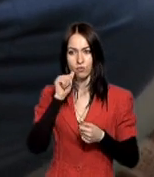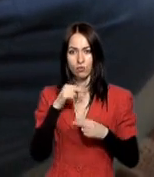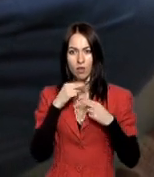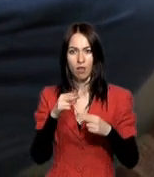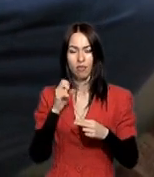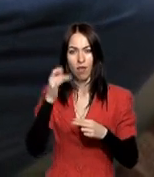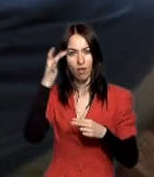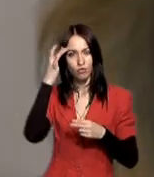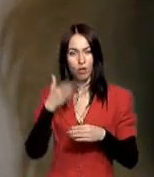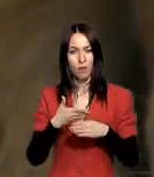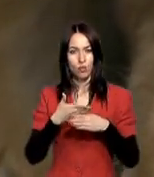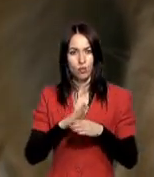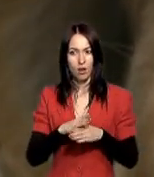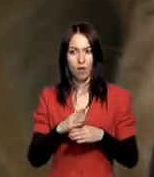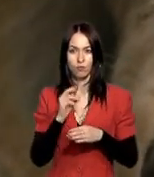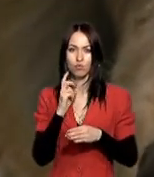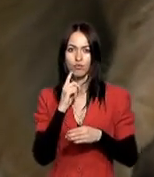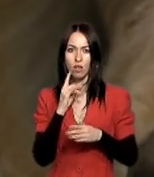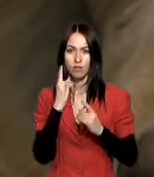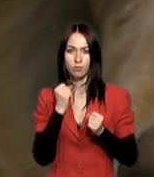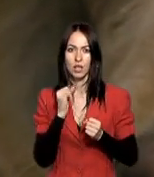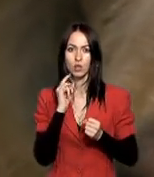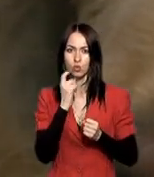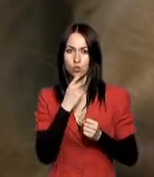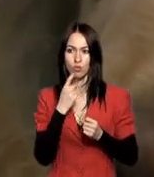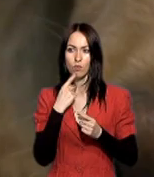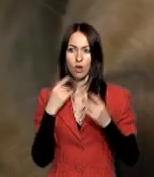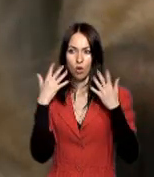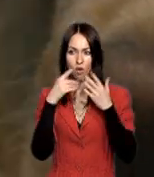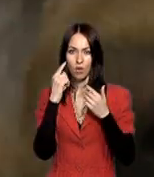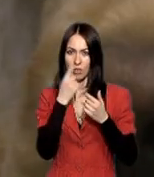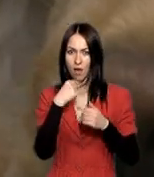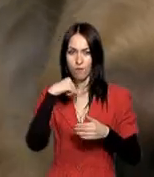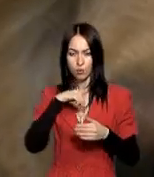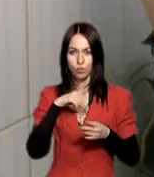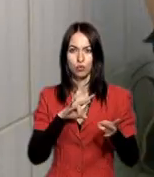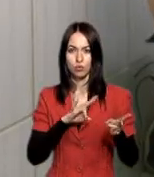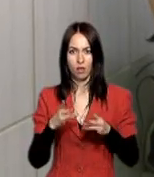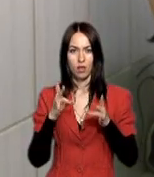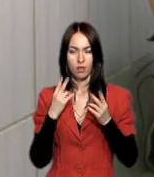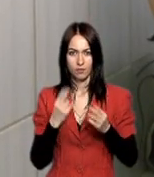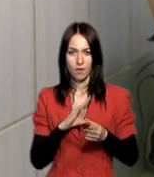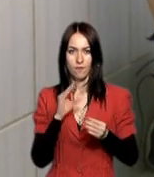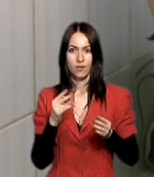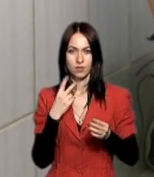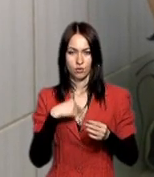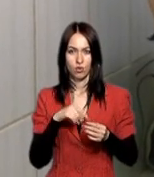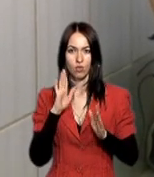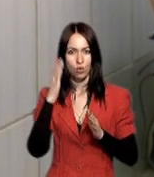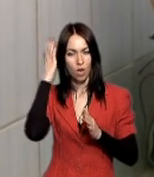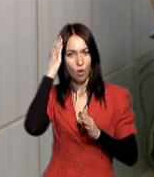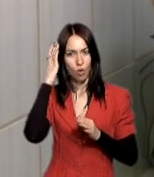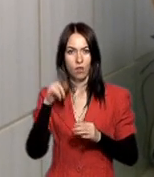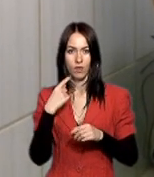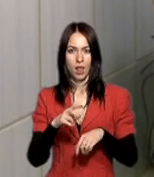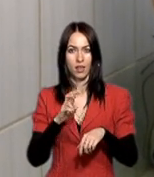на черепно-мізкову травму, вибита щелепи та зуби, крововиливи на очах. Внутрішні органи собаки не пошкоджені. Усі травми прийшлися на голову, каже